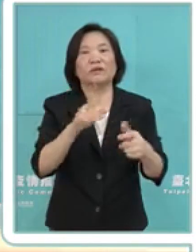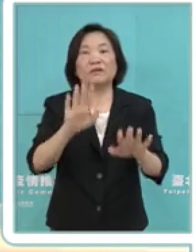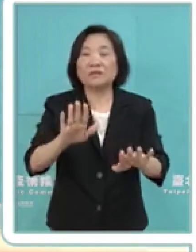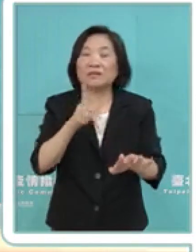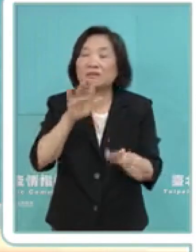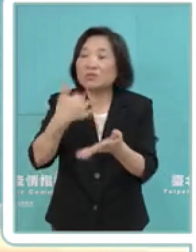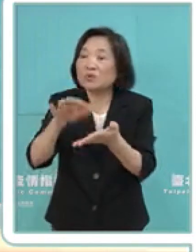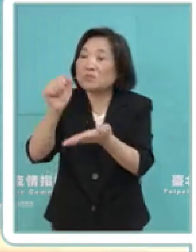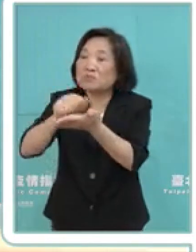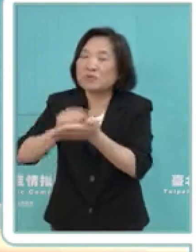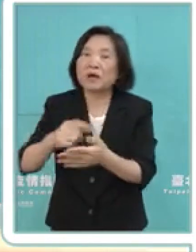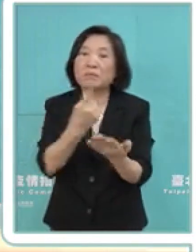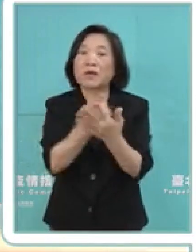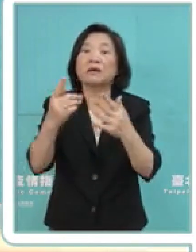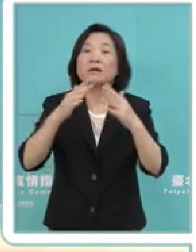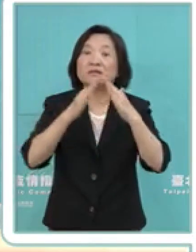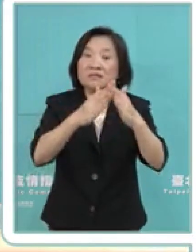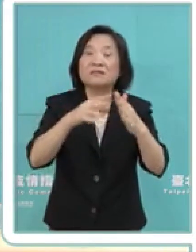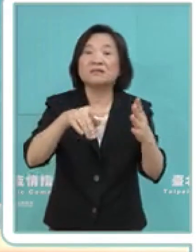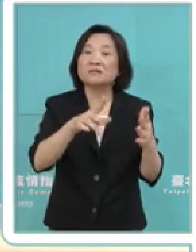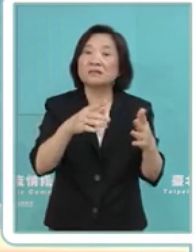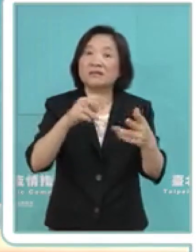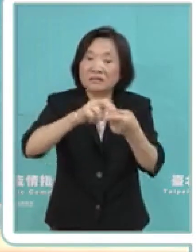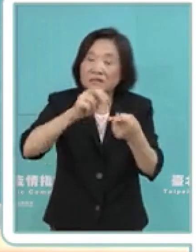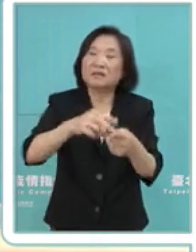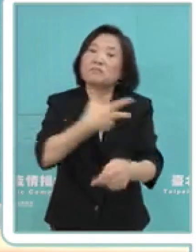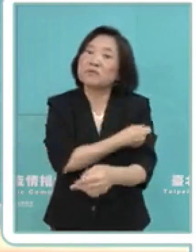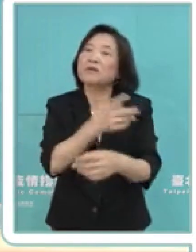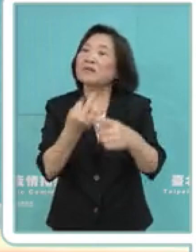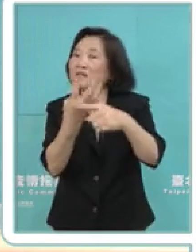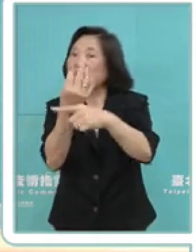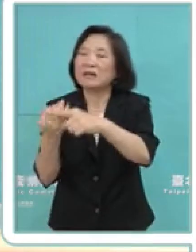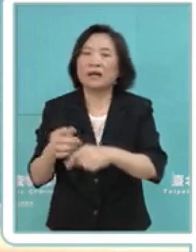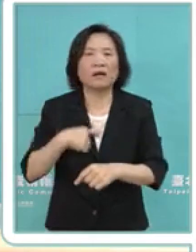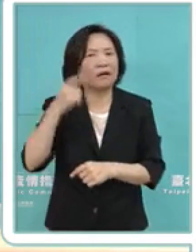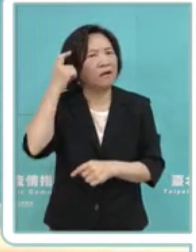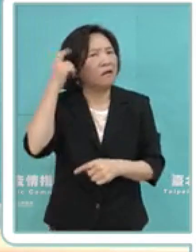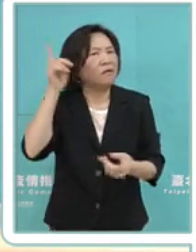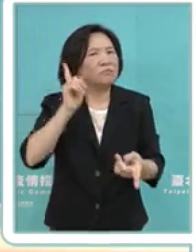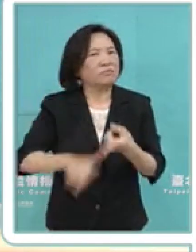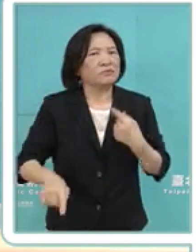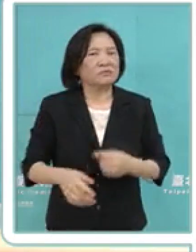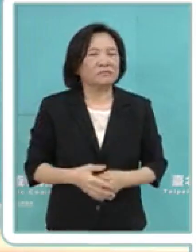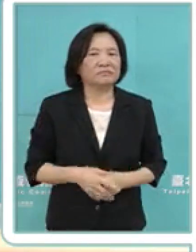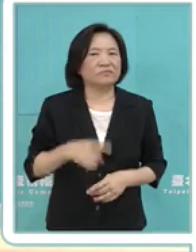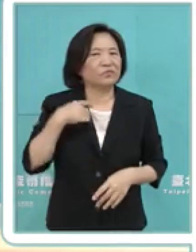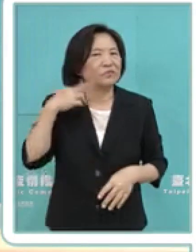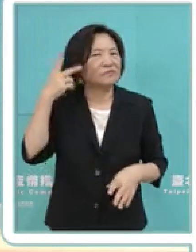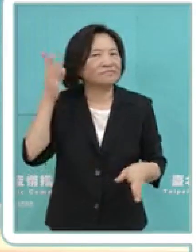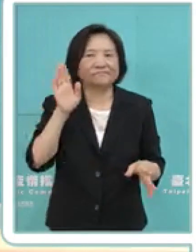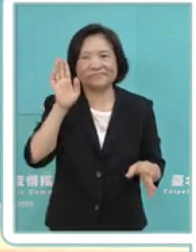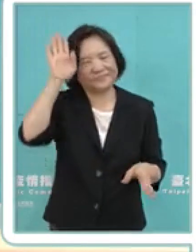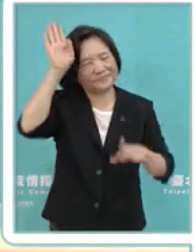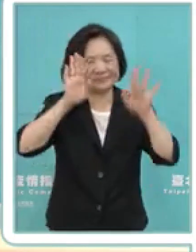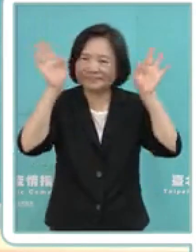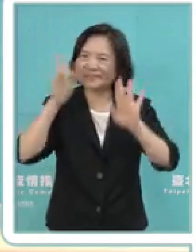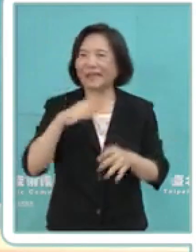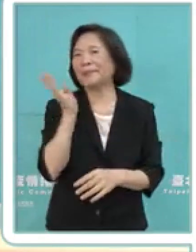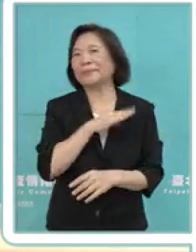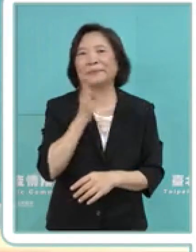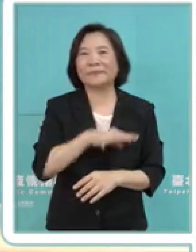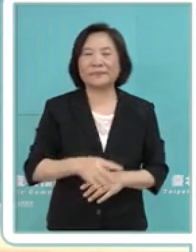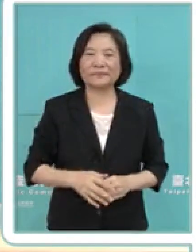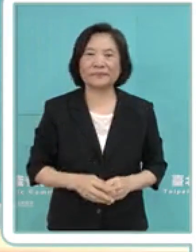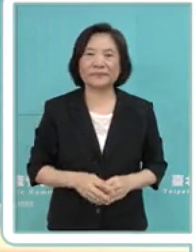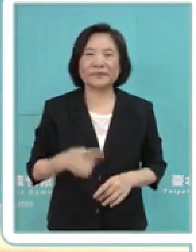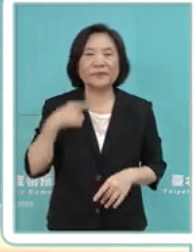计说每一个县市涉及的打了多少，比例多少，我觉得这个是非常没有意义的事情哈。其